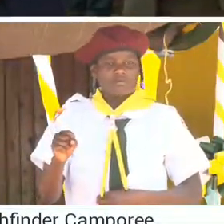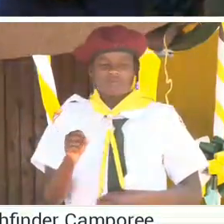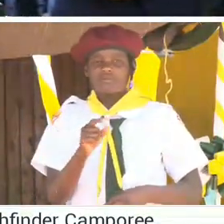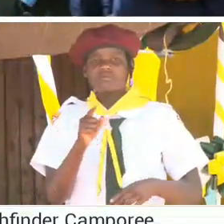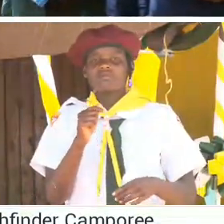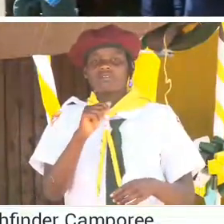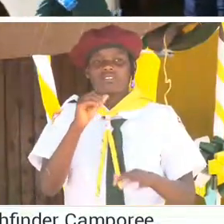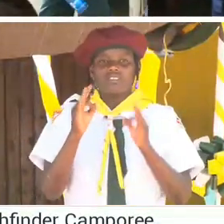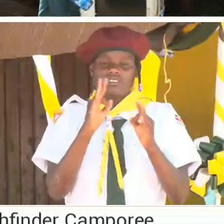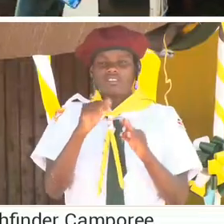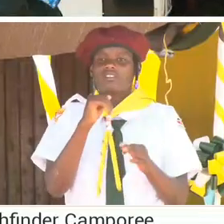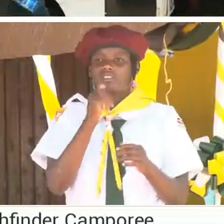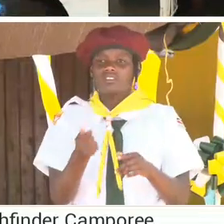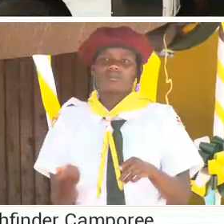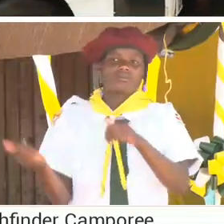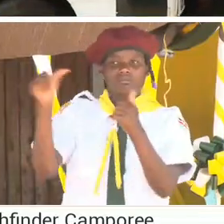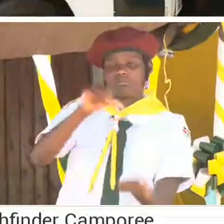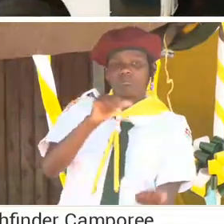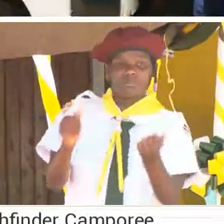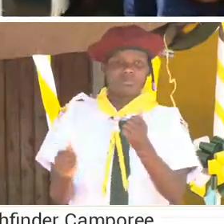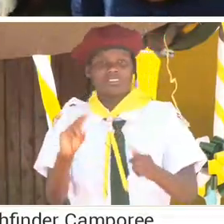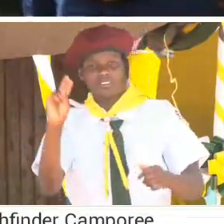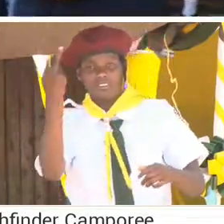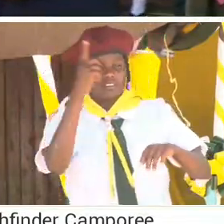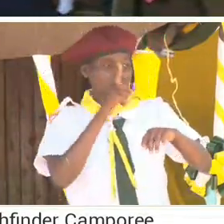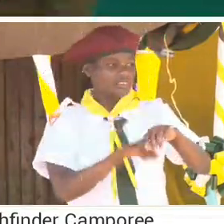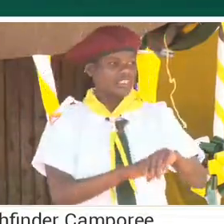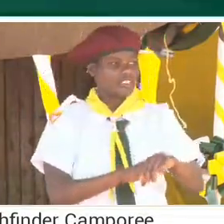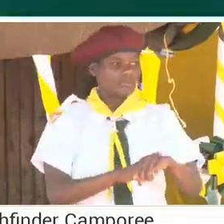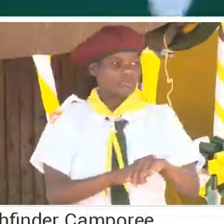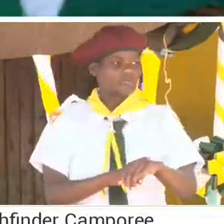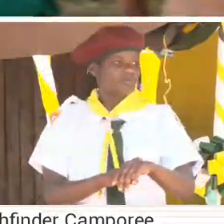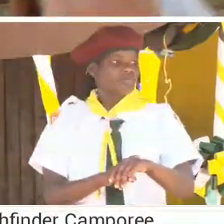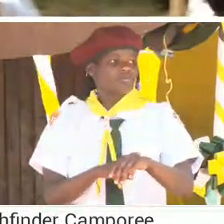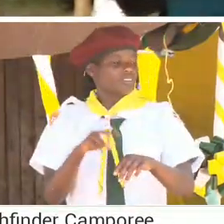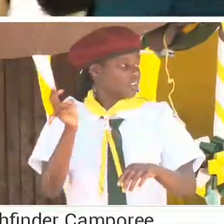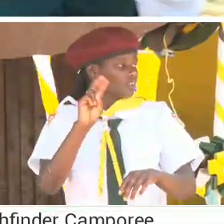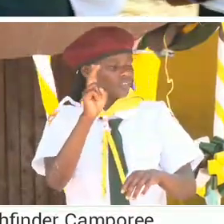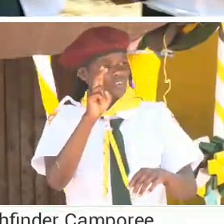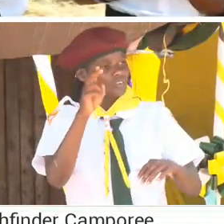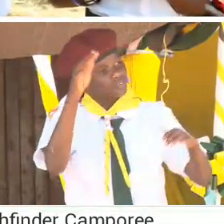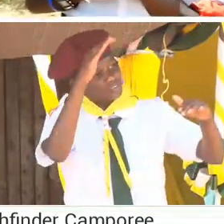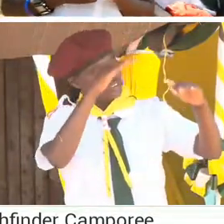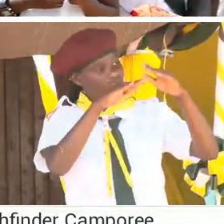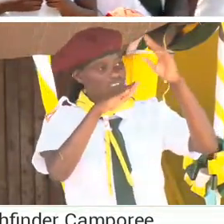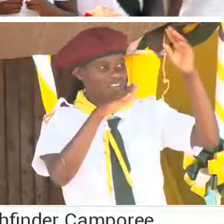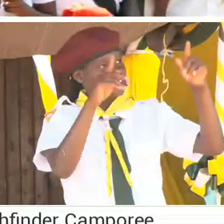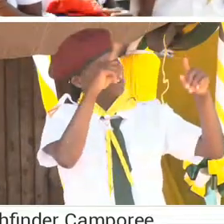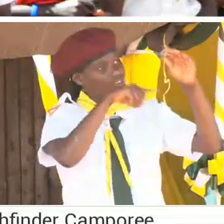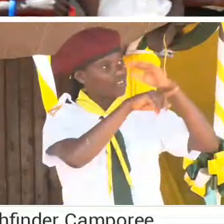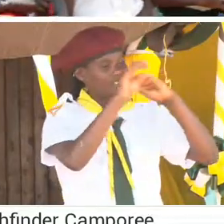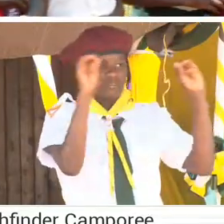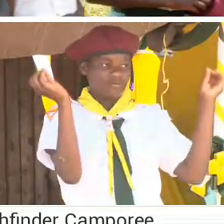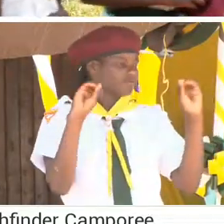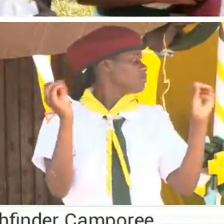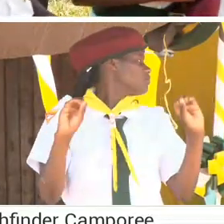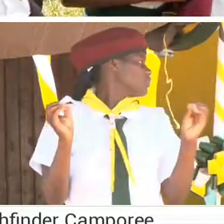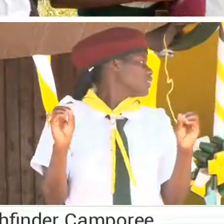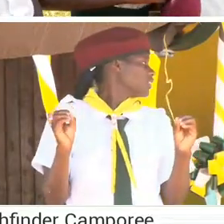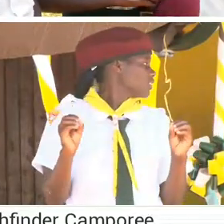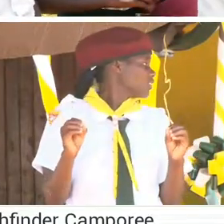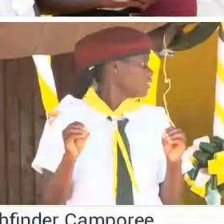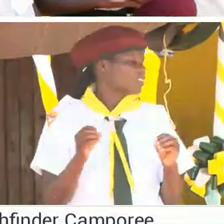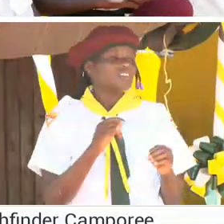usipozaliwa mara ya pili haiwezekani kupata ahadi hii ya uzima wa milele. Huwezi kupata uzima wa milele.